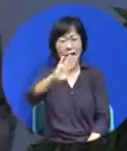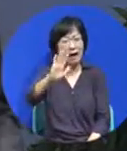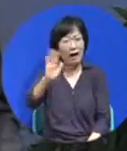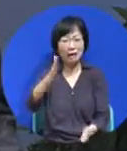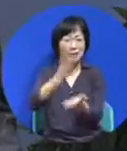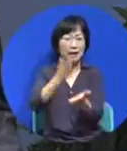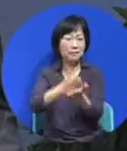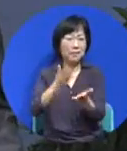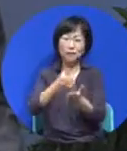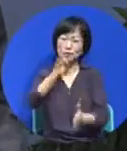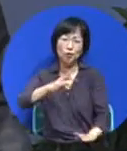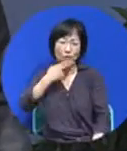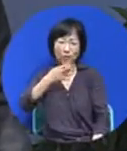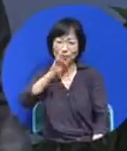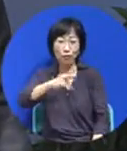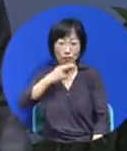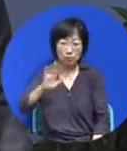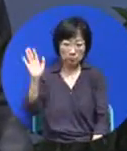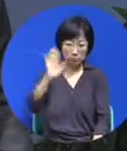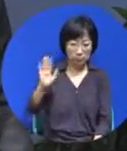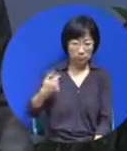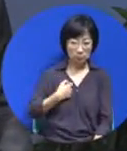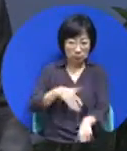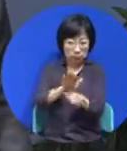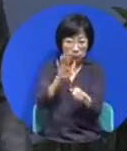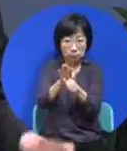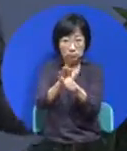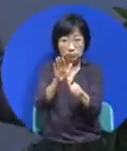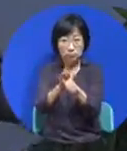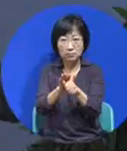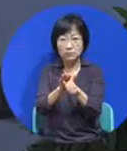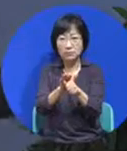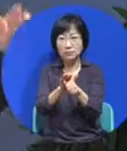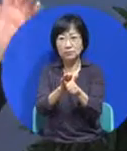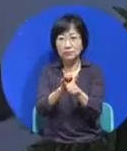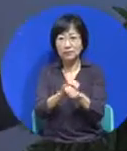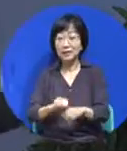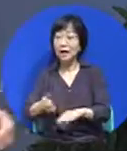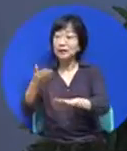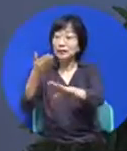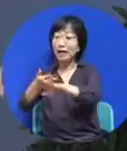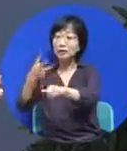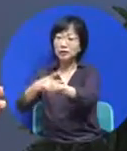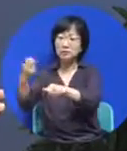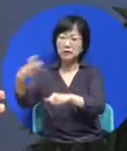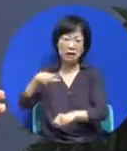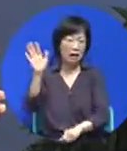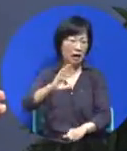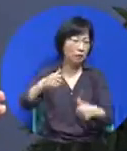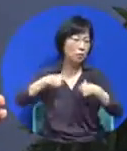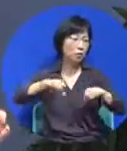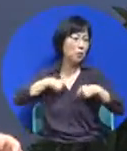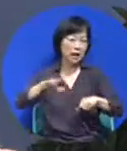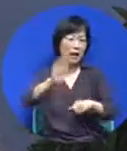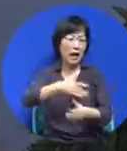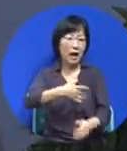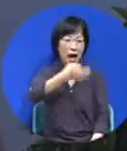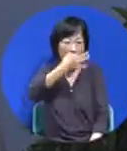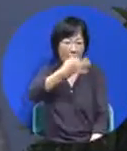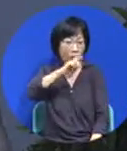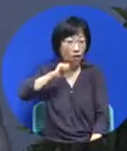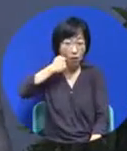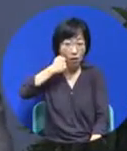parents said that she was unable to be helped, but Ann Sullivan did help her. 다른 많은 선생들이 안 된다고 하는데 고쳤어요. So many other teachers said that she was